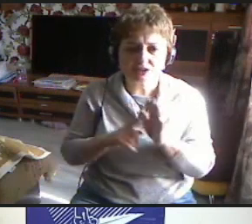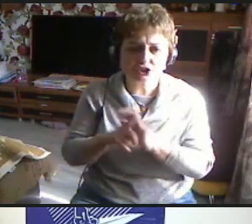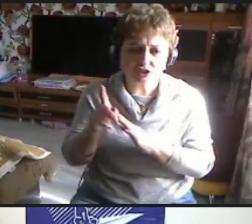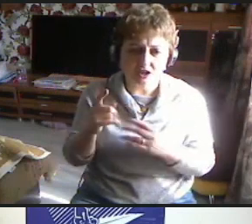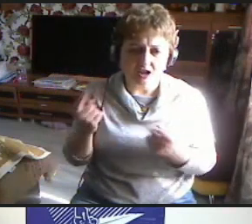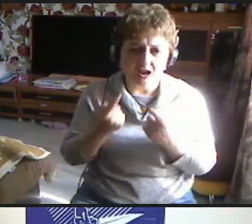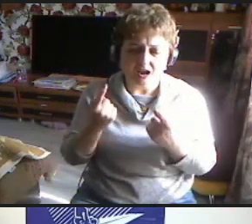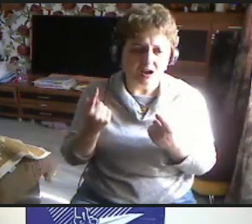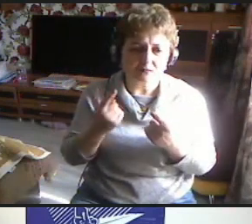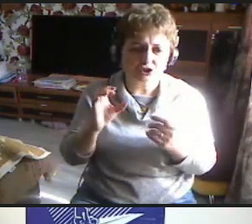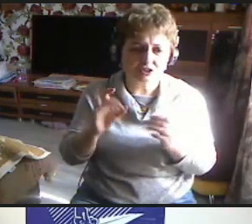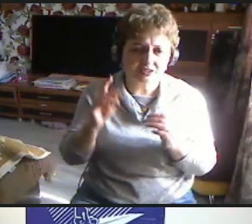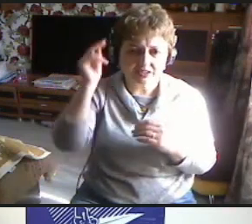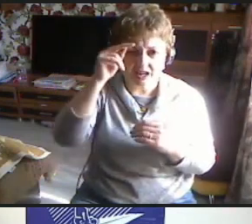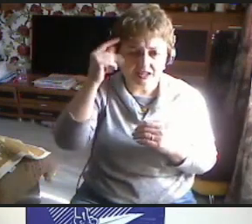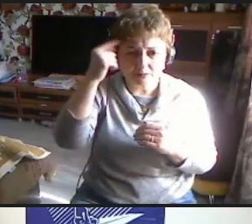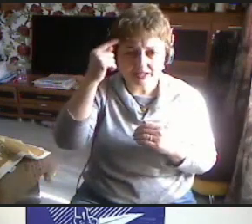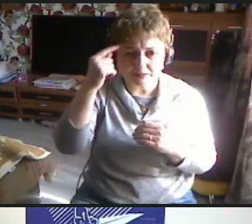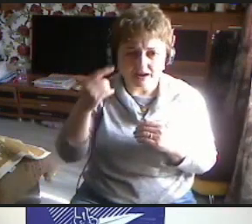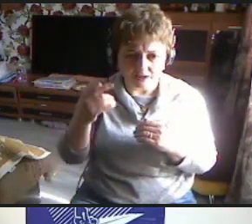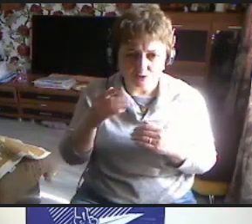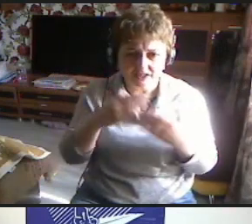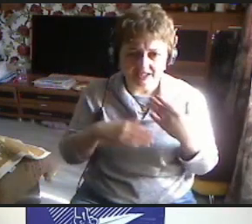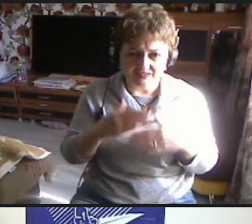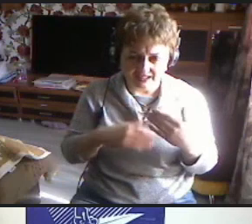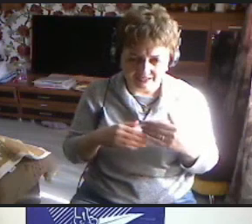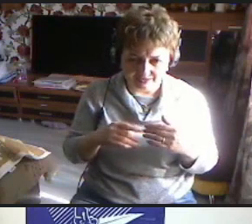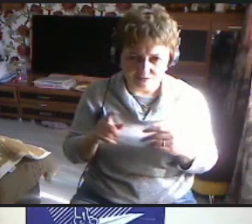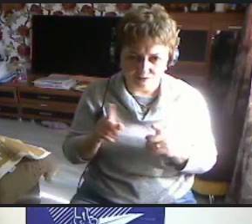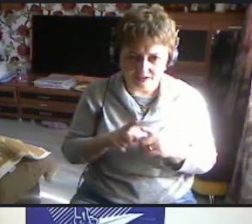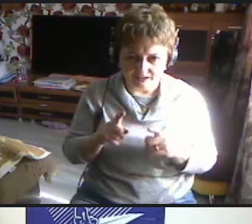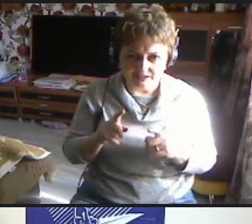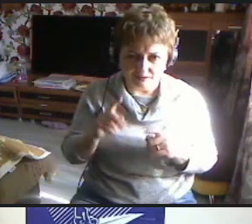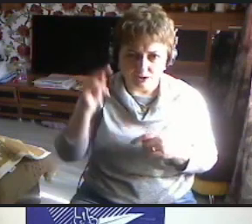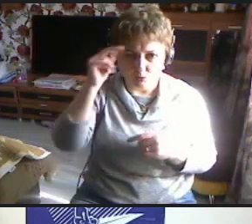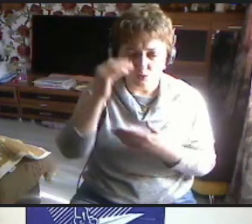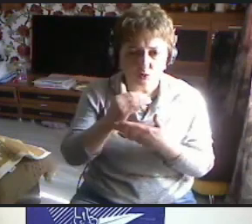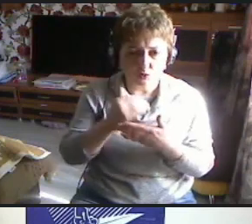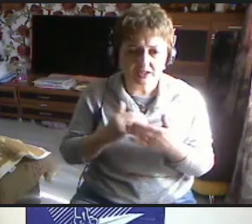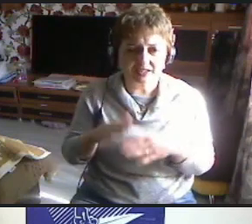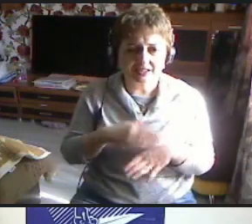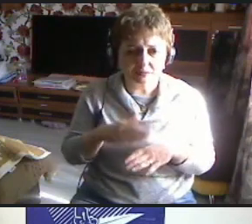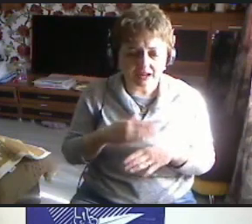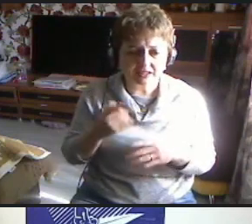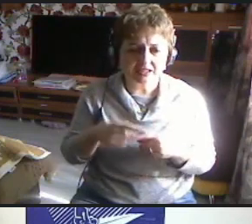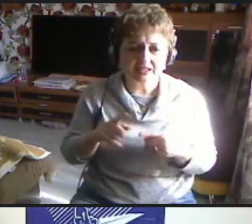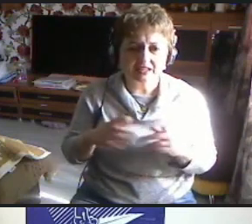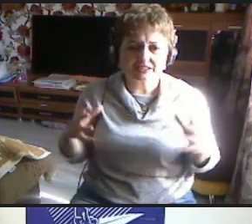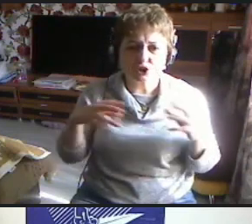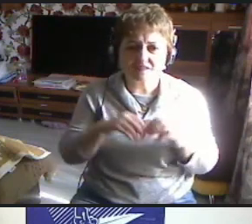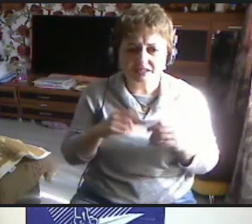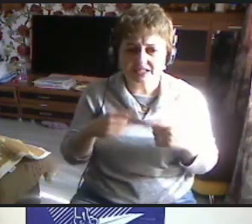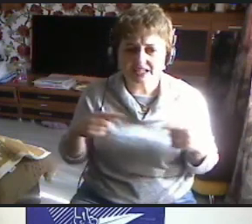занятий по пониманию инвалидности, так называемые уроки доброты. Это совместные различные